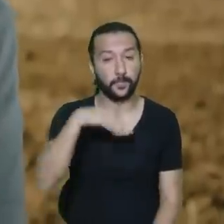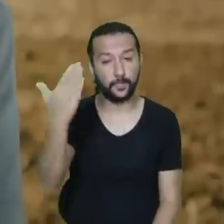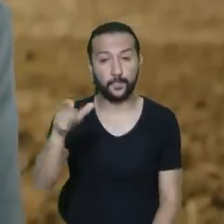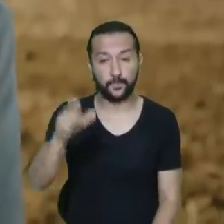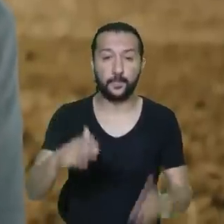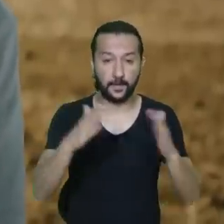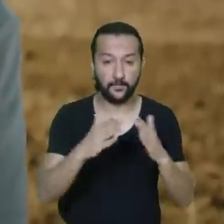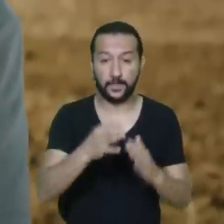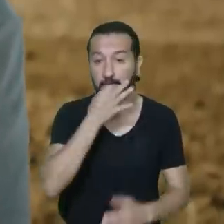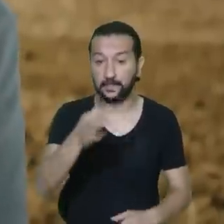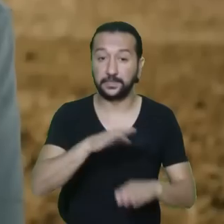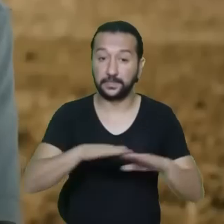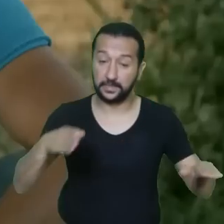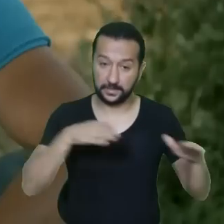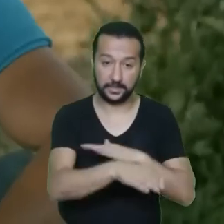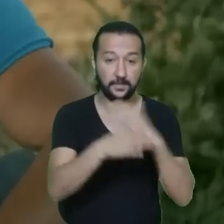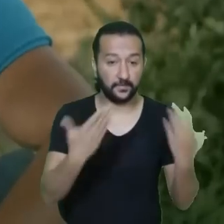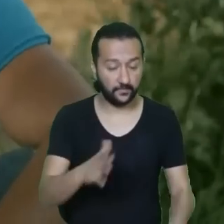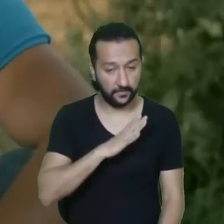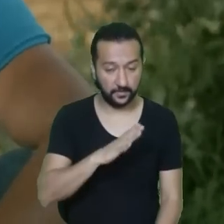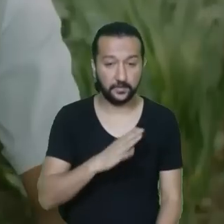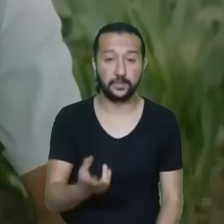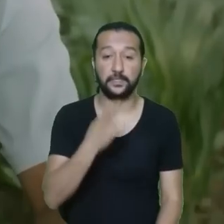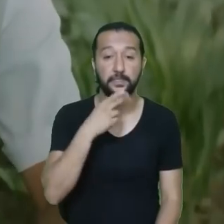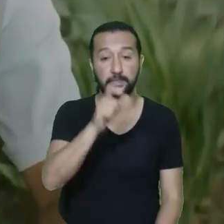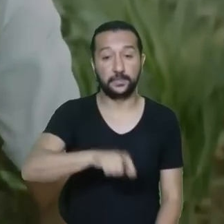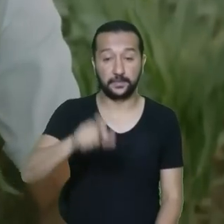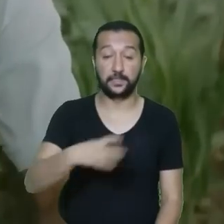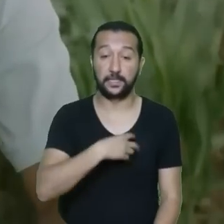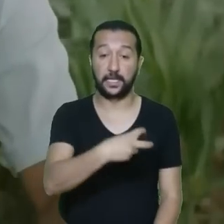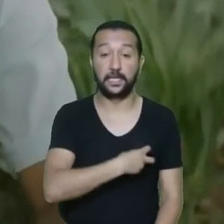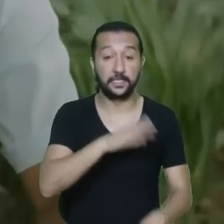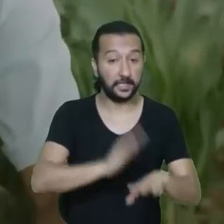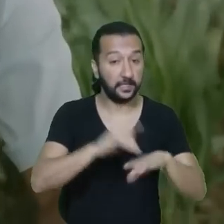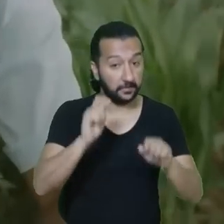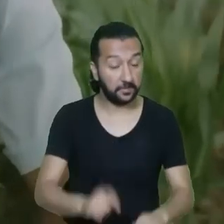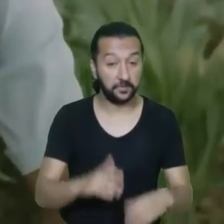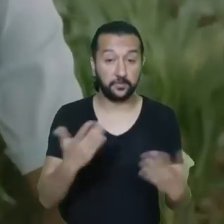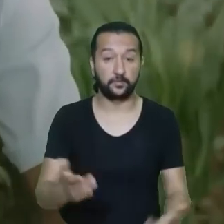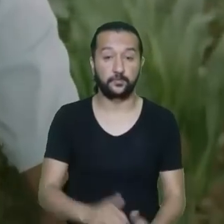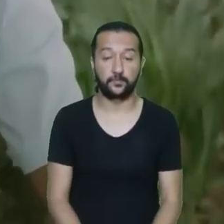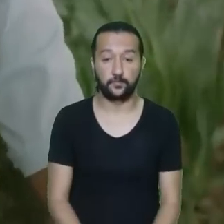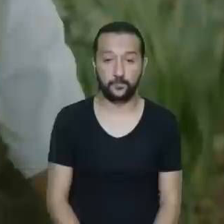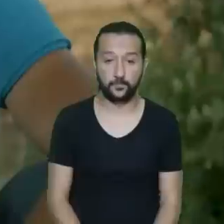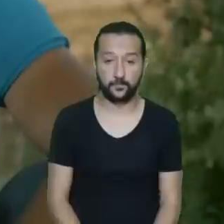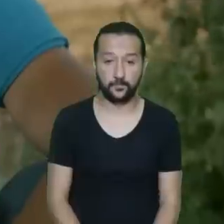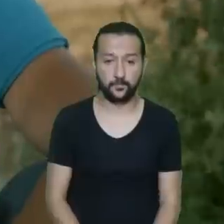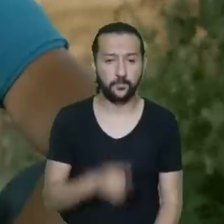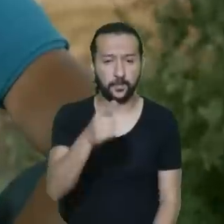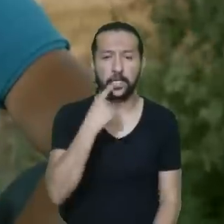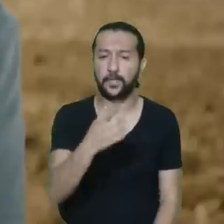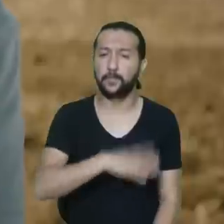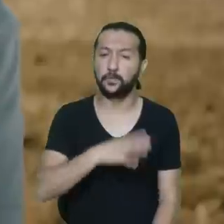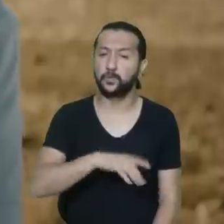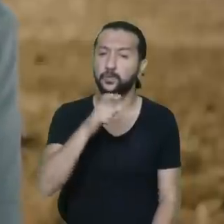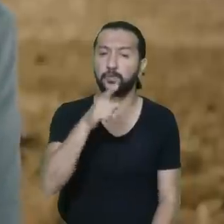Başkalarının evlerine izinsiz giren mi arası? Kızlığa kendine aşık eden mi arası? Ne demek istiyorsun